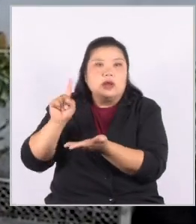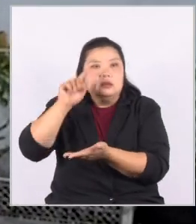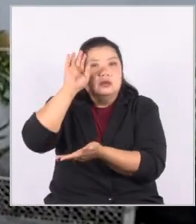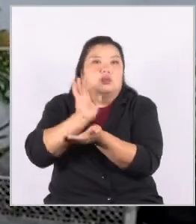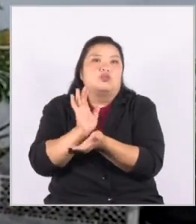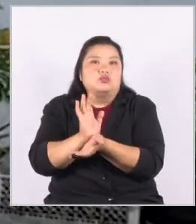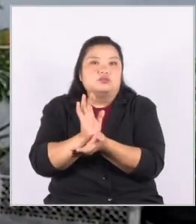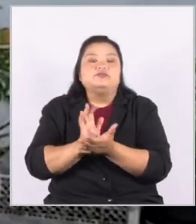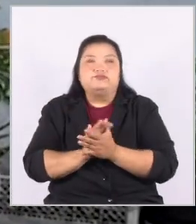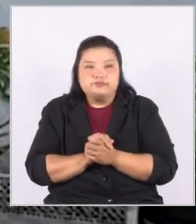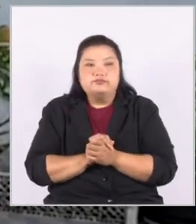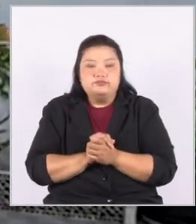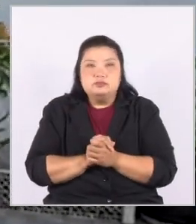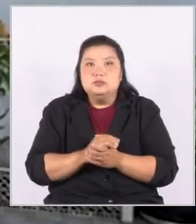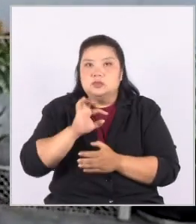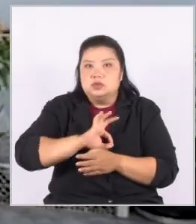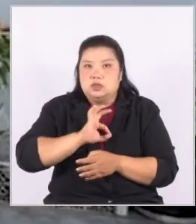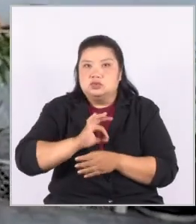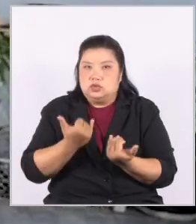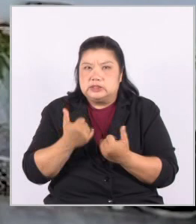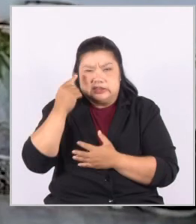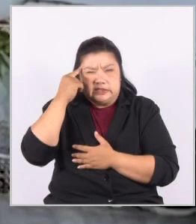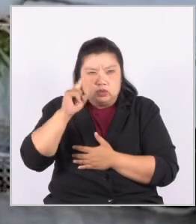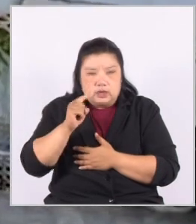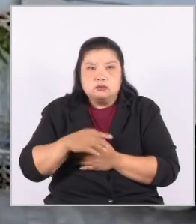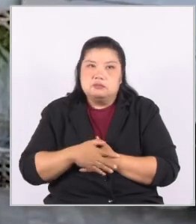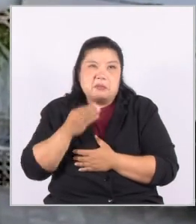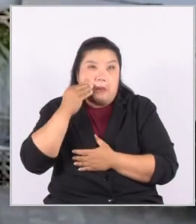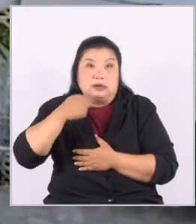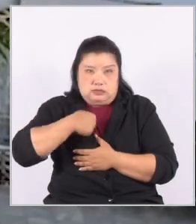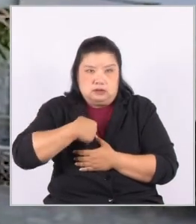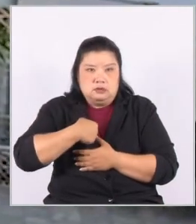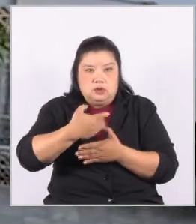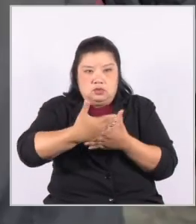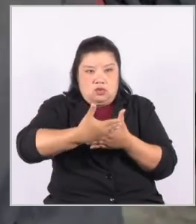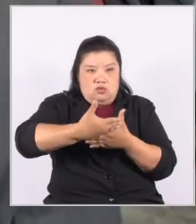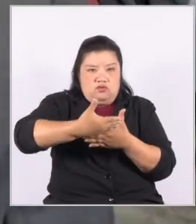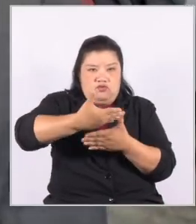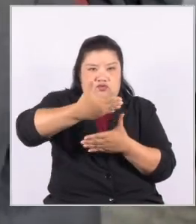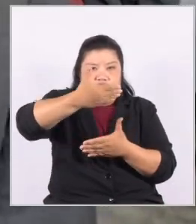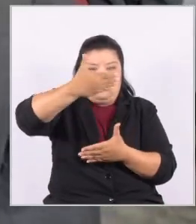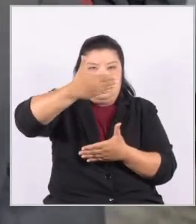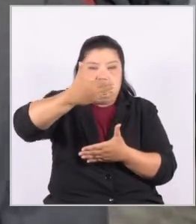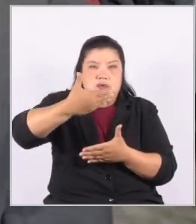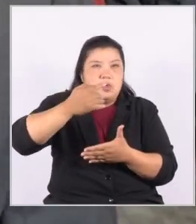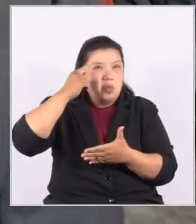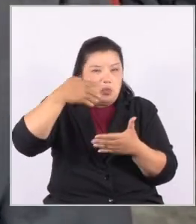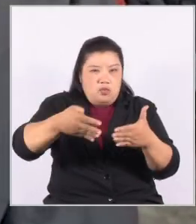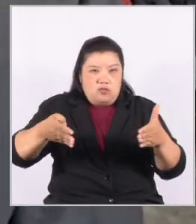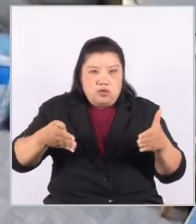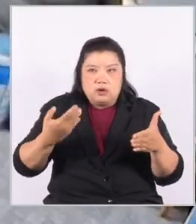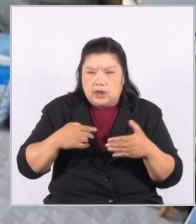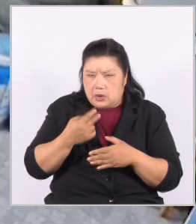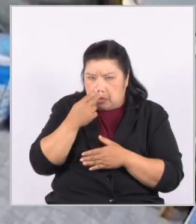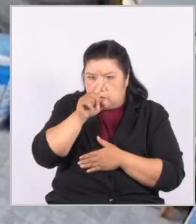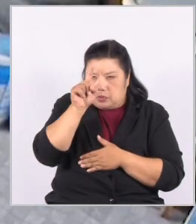นี่แหละค่ะก็บอกด้วยว่าหลังจากนี้คงจะต้องติดเหล็กดัดหรือทำกำแพงบ้านให้สูงขึ้นไปอีกถ้ามีอะไรผิดสังเกตจะโทรแจ้งตำรวจหรือชุดสายตรวจให้เขาช่วย